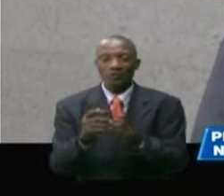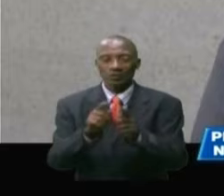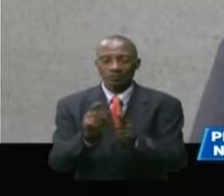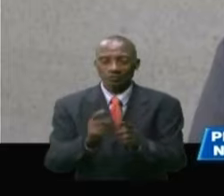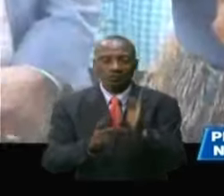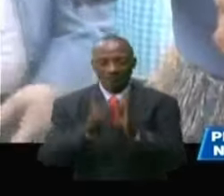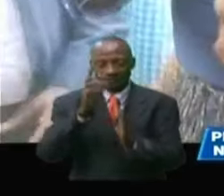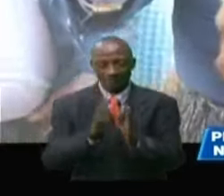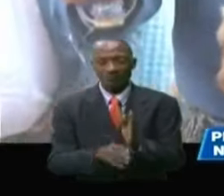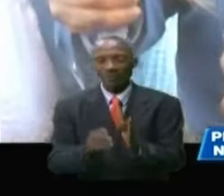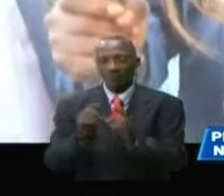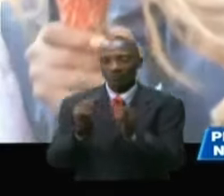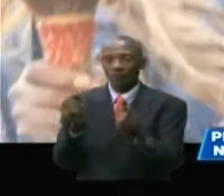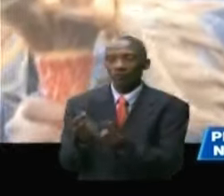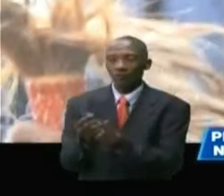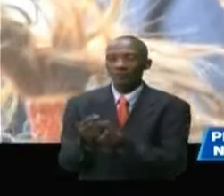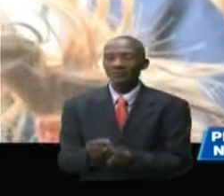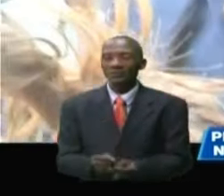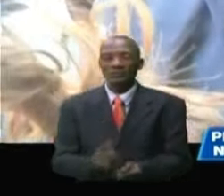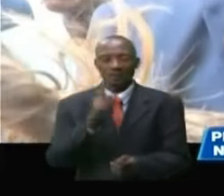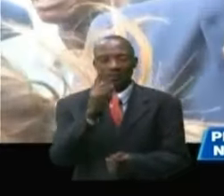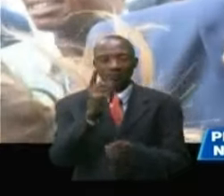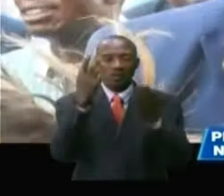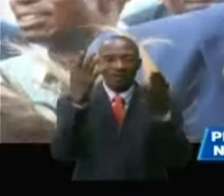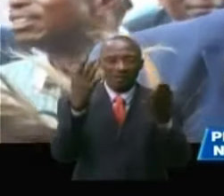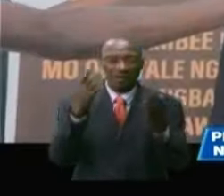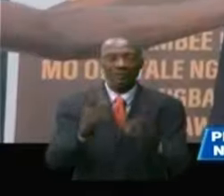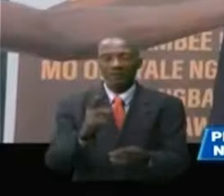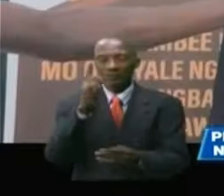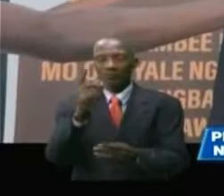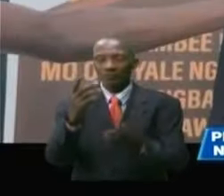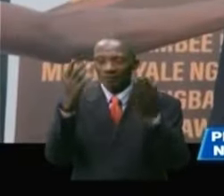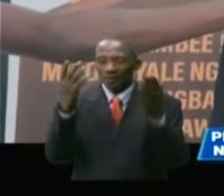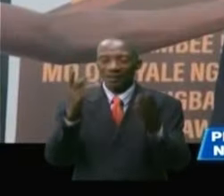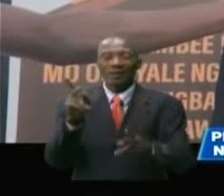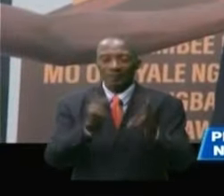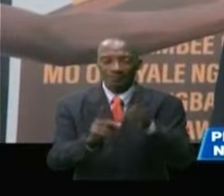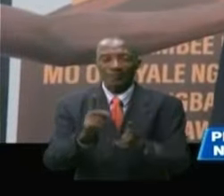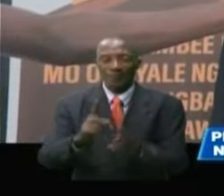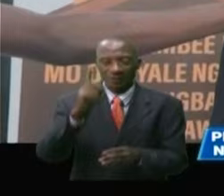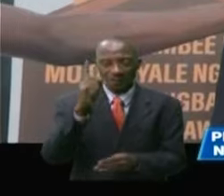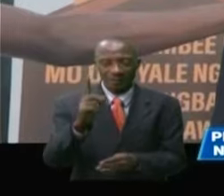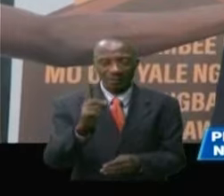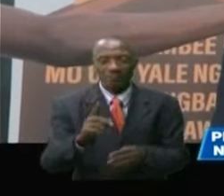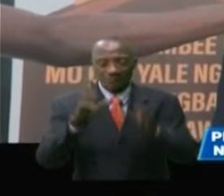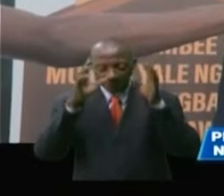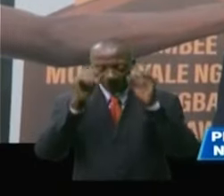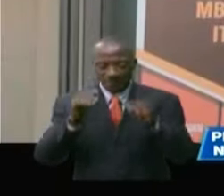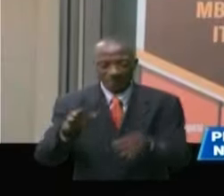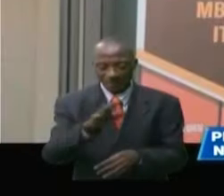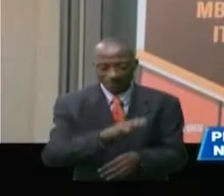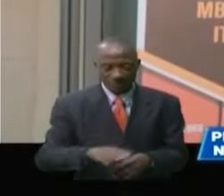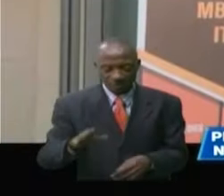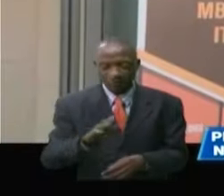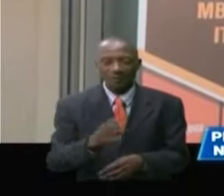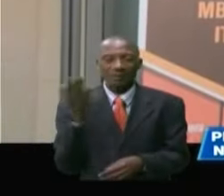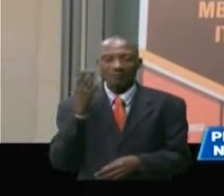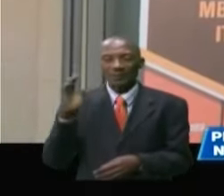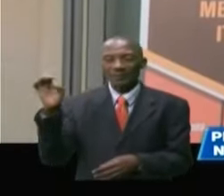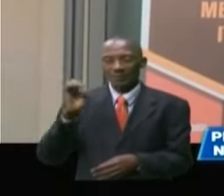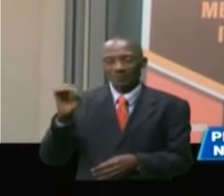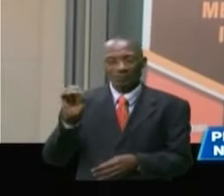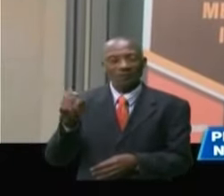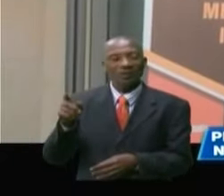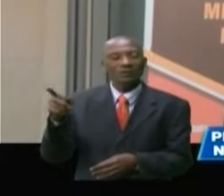de leur comté. Un seul Dieu, un seul Ngambé, un seul peuple. Le président national Emmanuel Ngalinganza, qui a